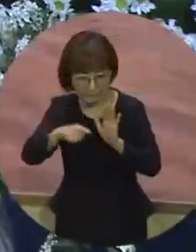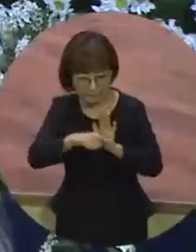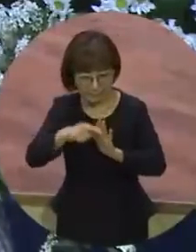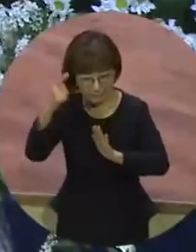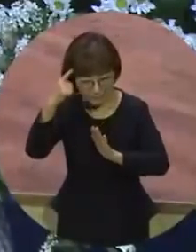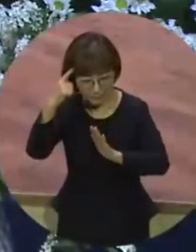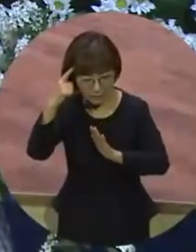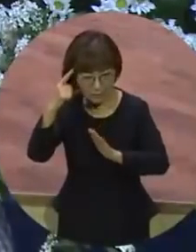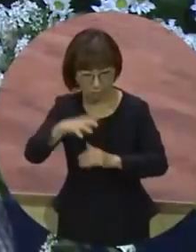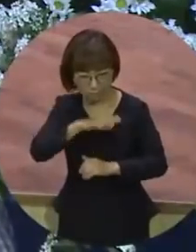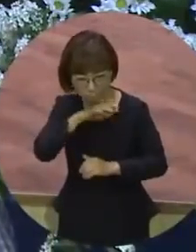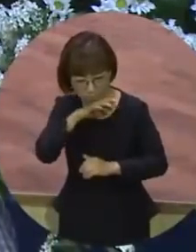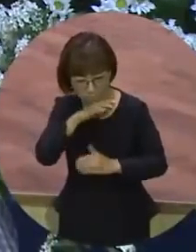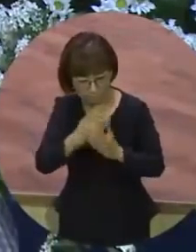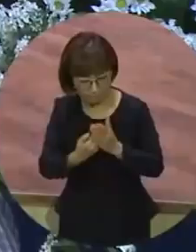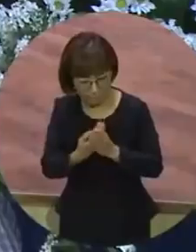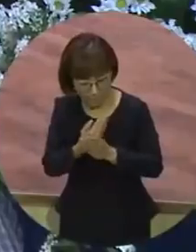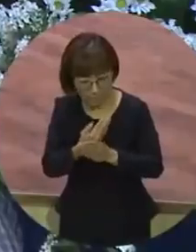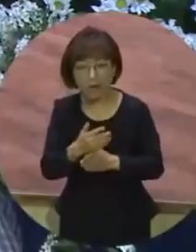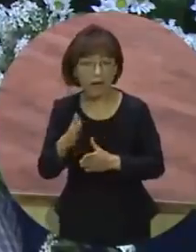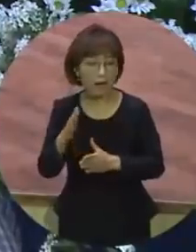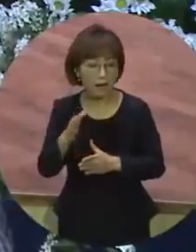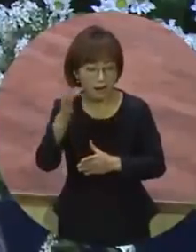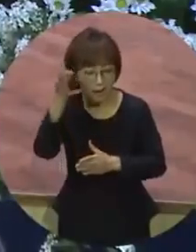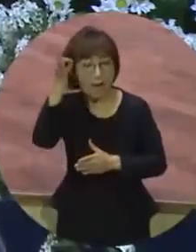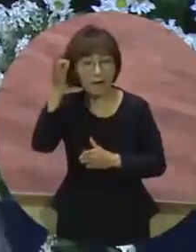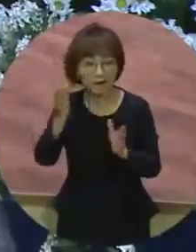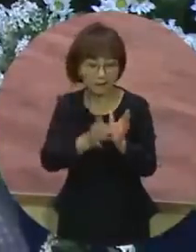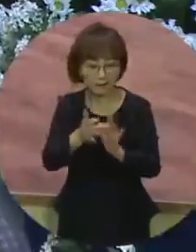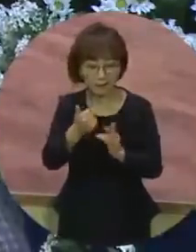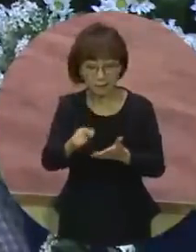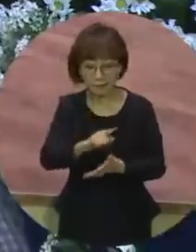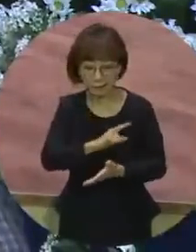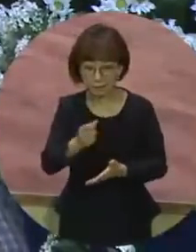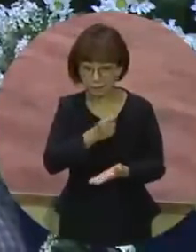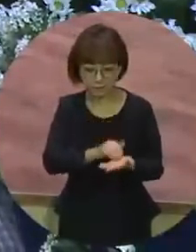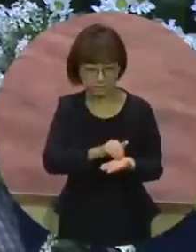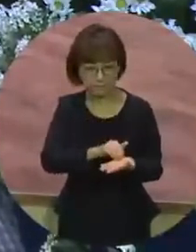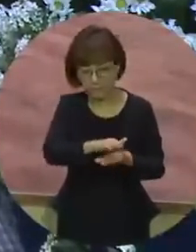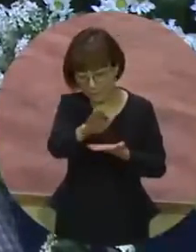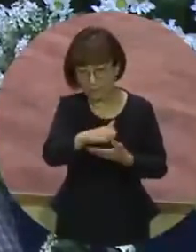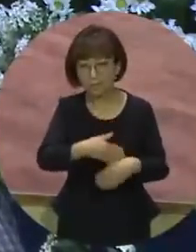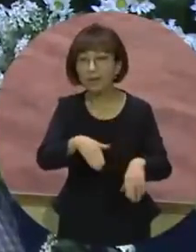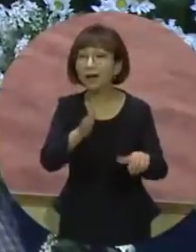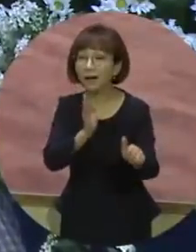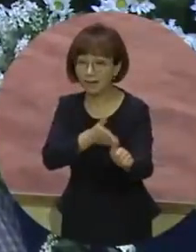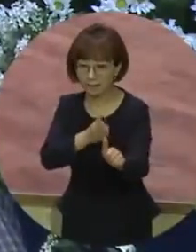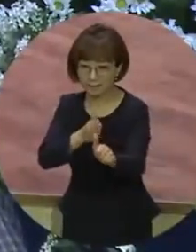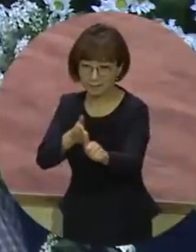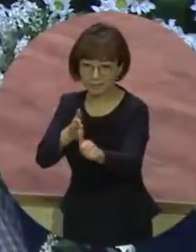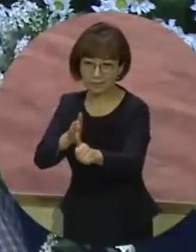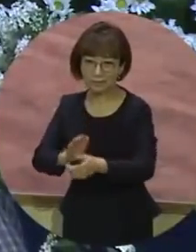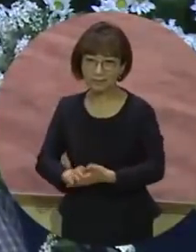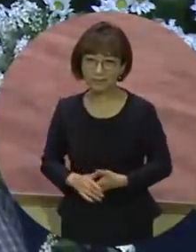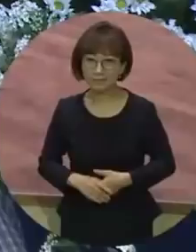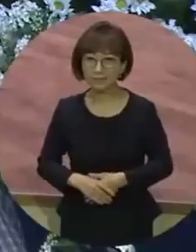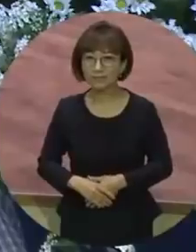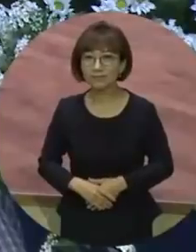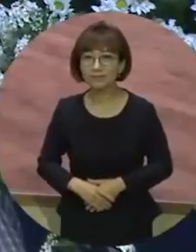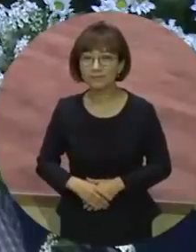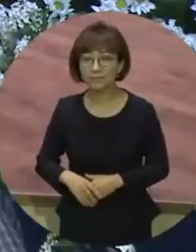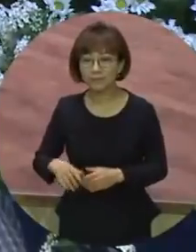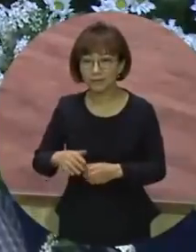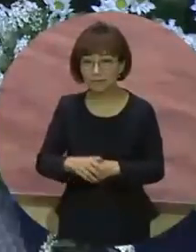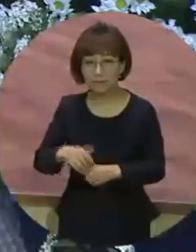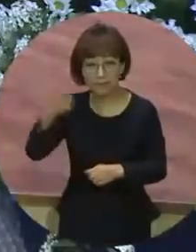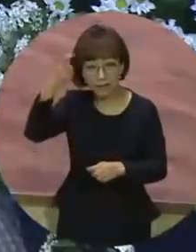속에 쫓아내고요. 모두 환경적으로 속이려고 하거든 예수 이름으로 쫓아내고요. 계속 싸우라니까요. 싸워. 영적